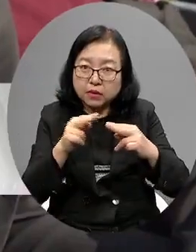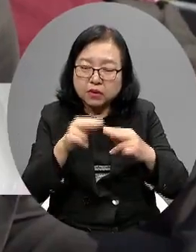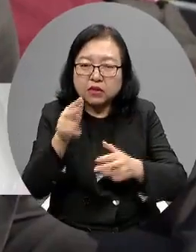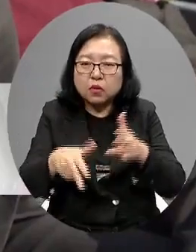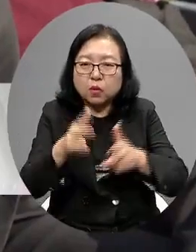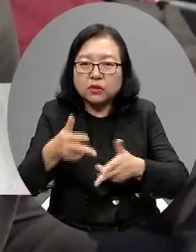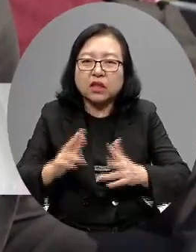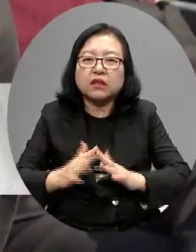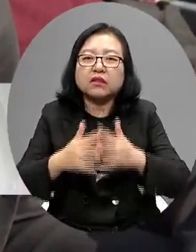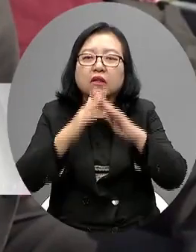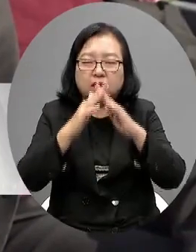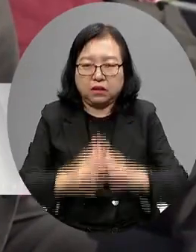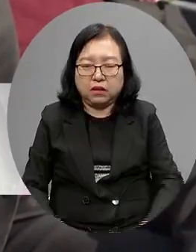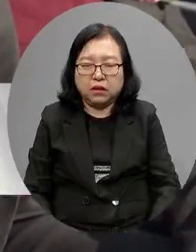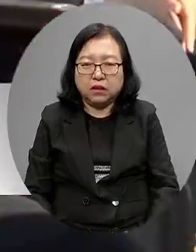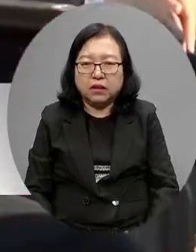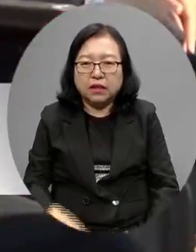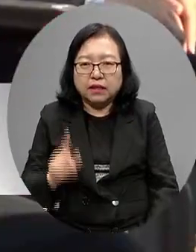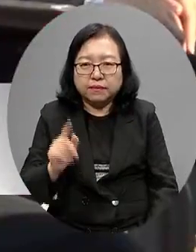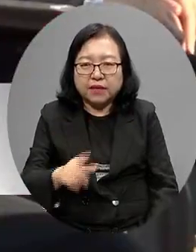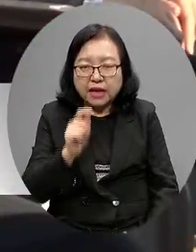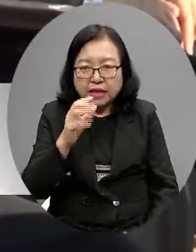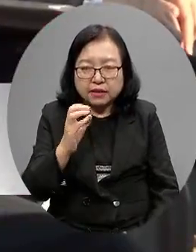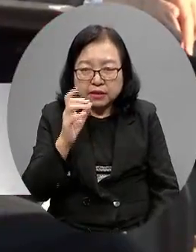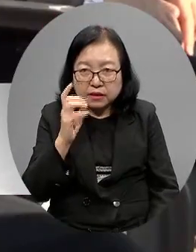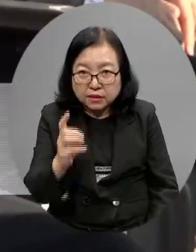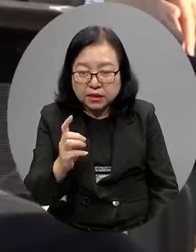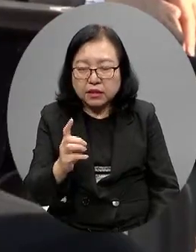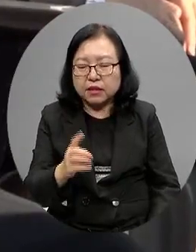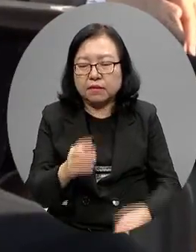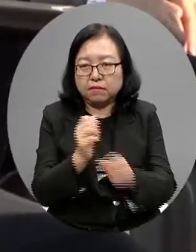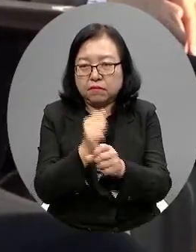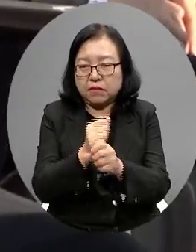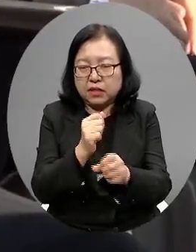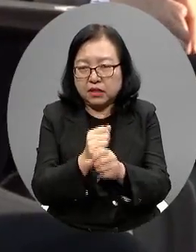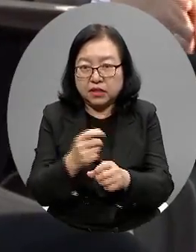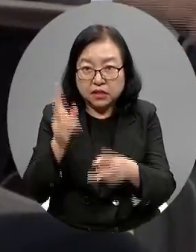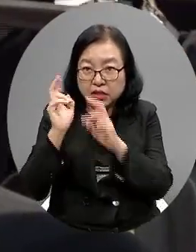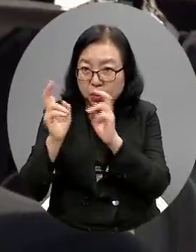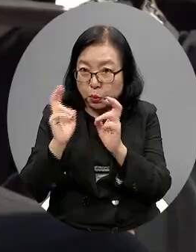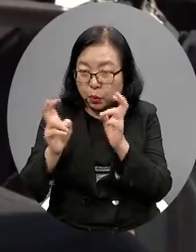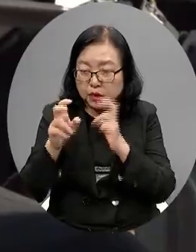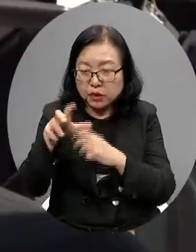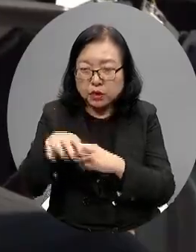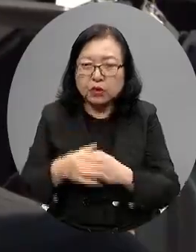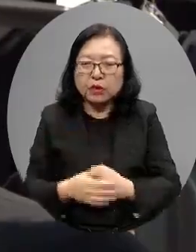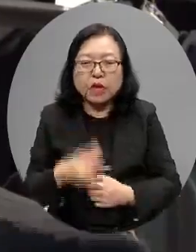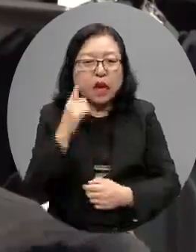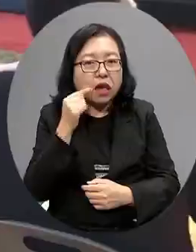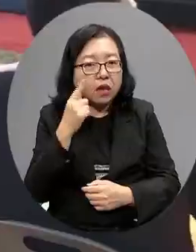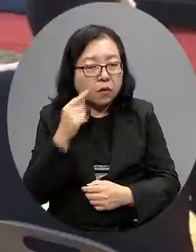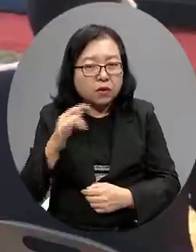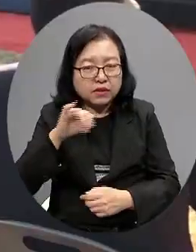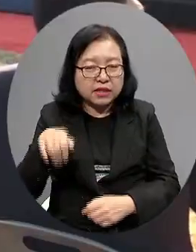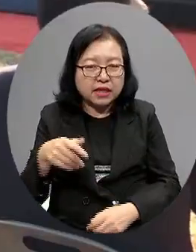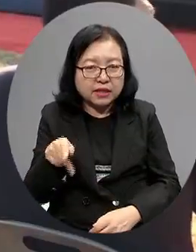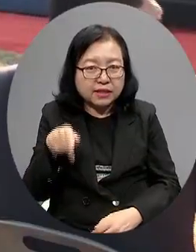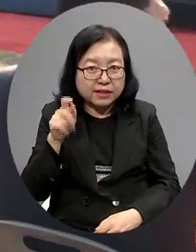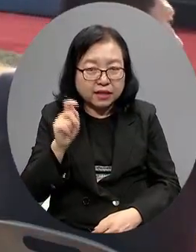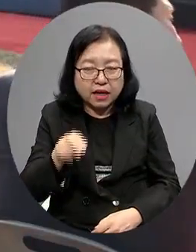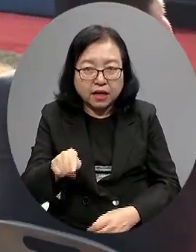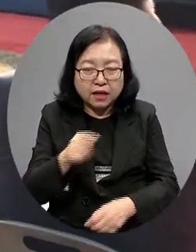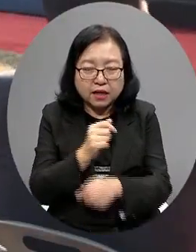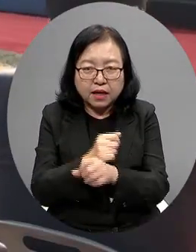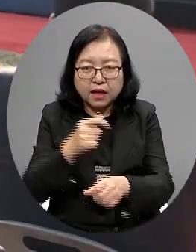건립합니다 LCD 핵심소재를 생산하는 jsr 마이크로 코리아는 jsr 기술과